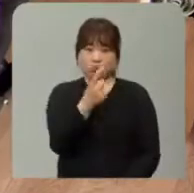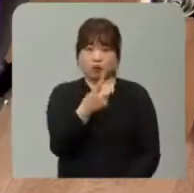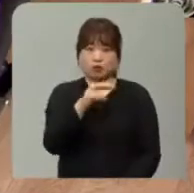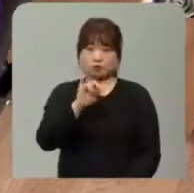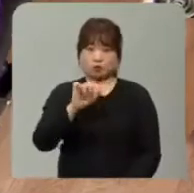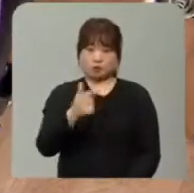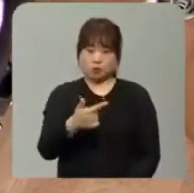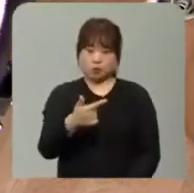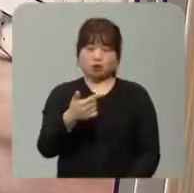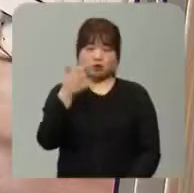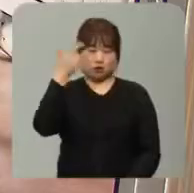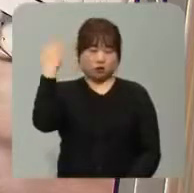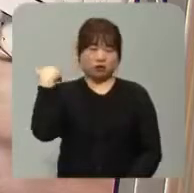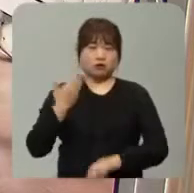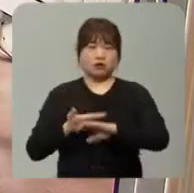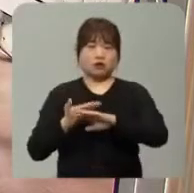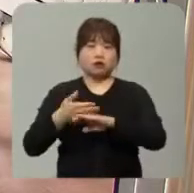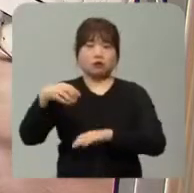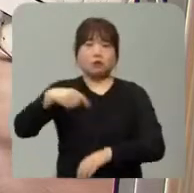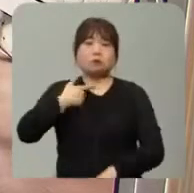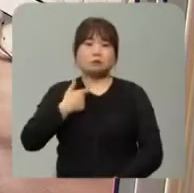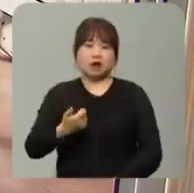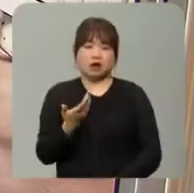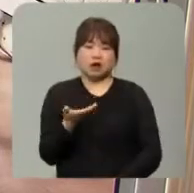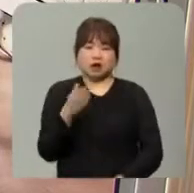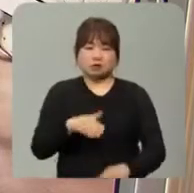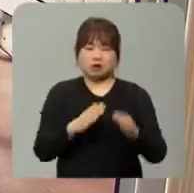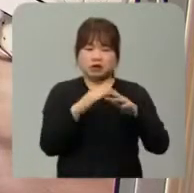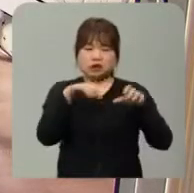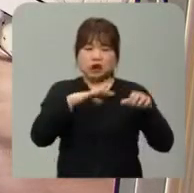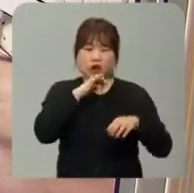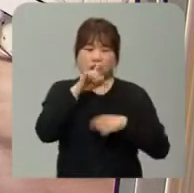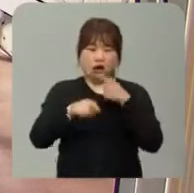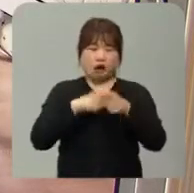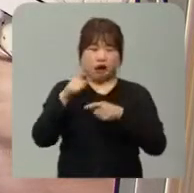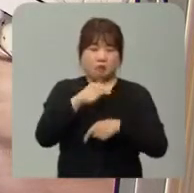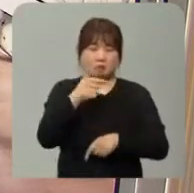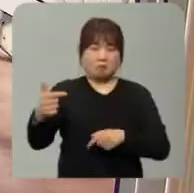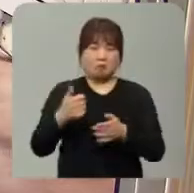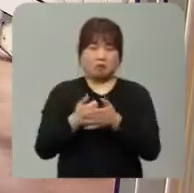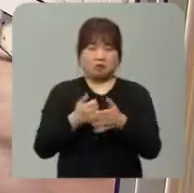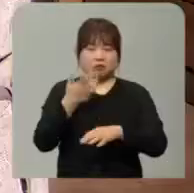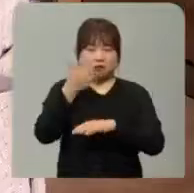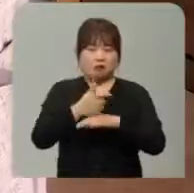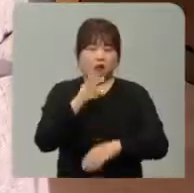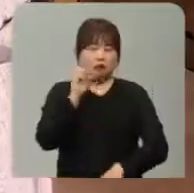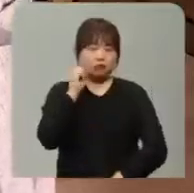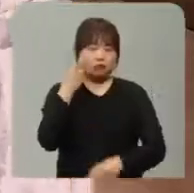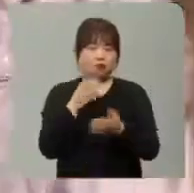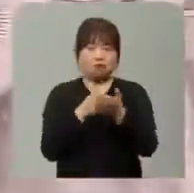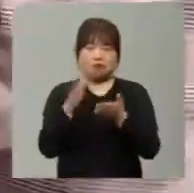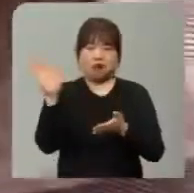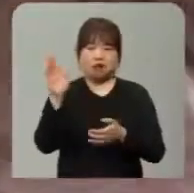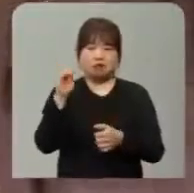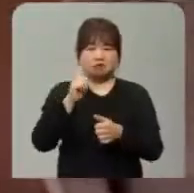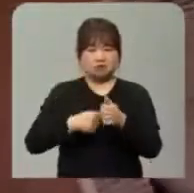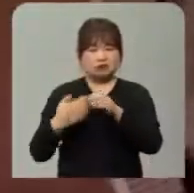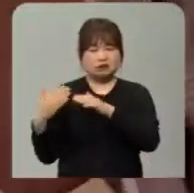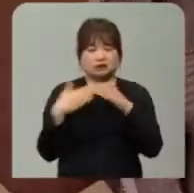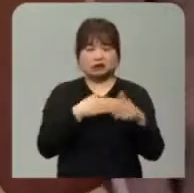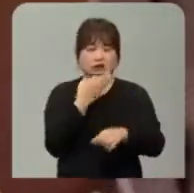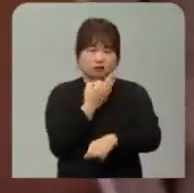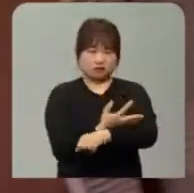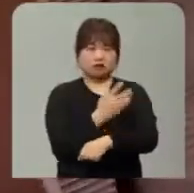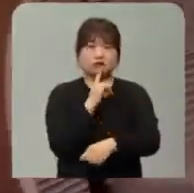다른 자립홈에 머물렀습니다. 하지만 이웃의 민원이 계속돼 두 달 만에 내쫓기듯 이곳으로 이사 왔다고